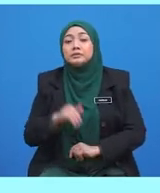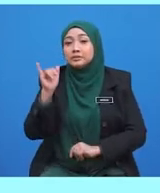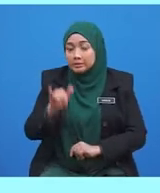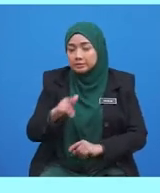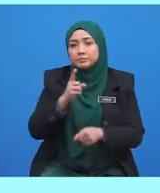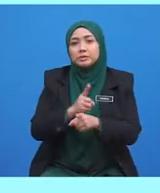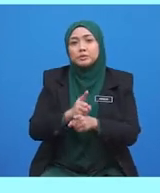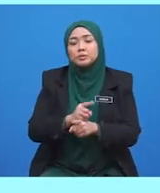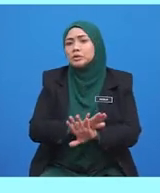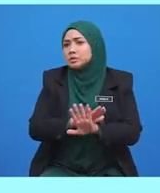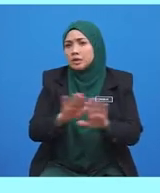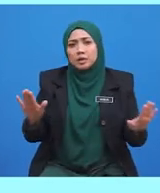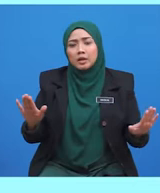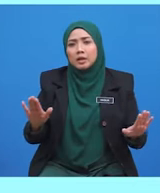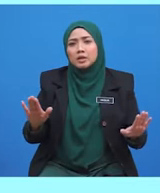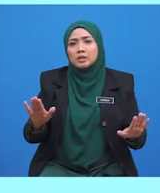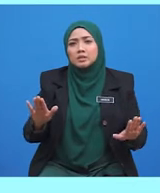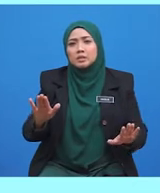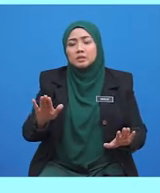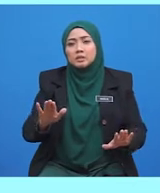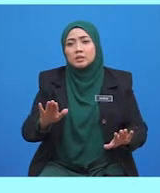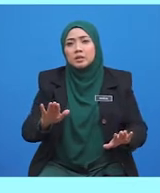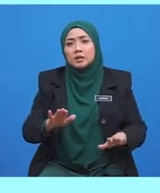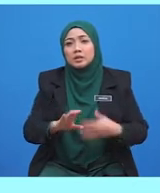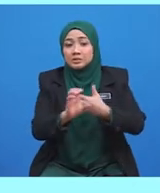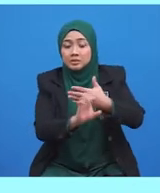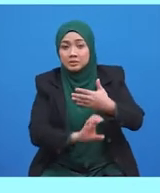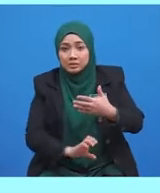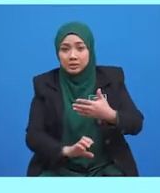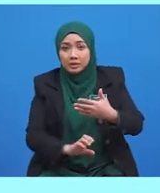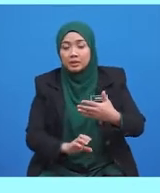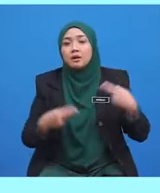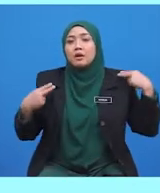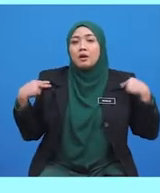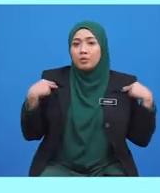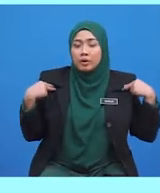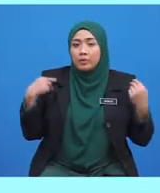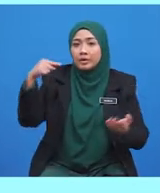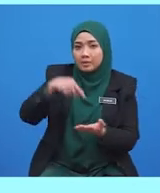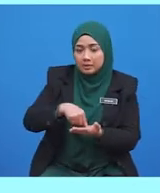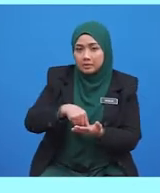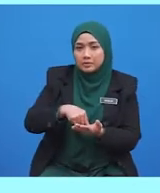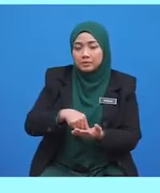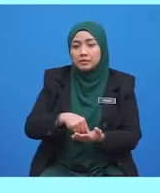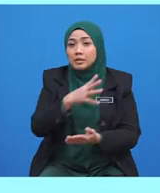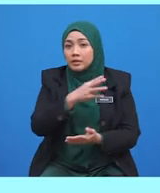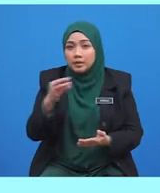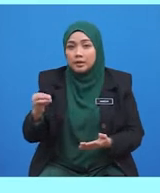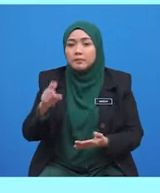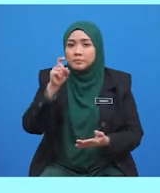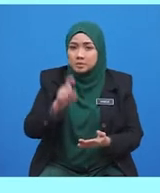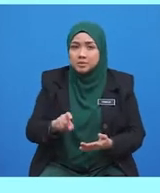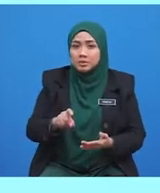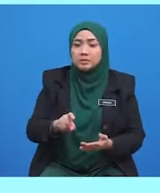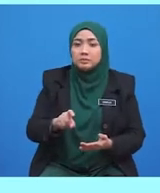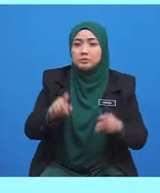Ya betul. Jangan kita sakiti haiwan-haiwan ini. Selain itu juga, kita perlu memastikan